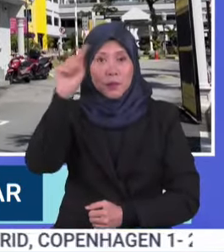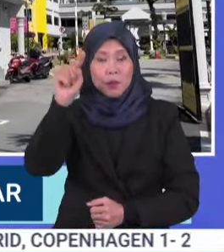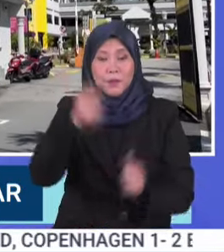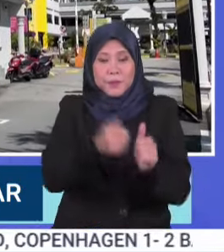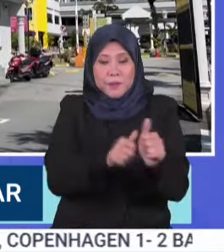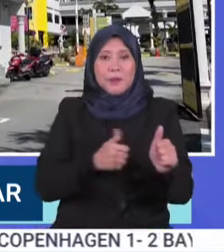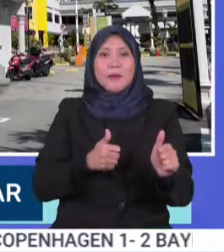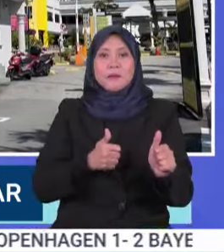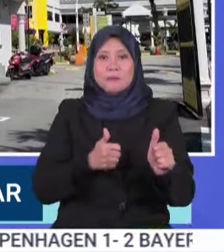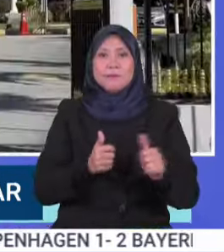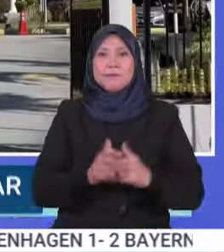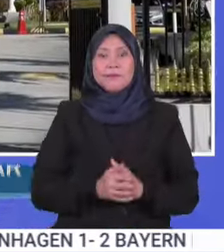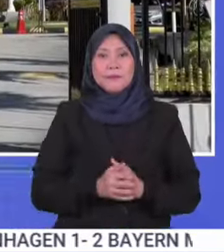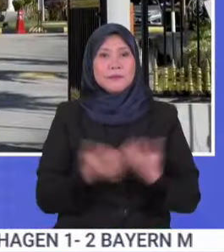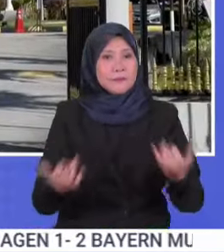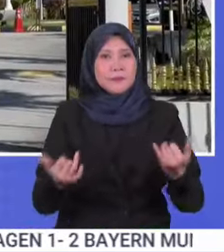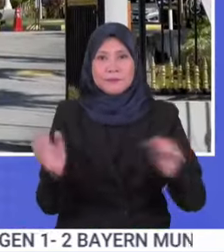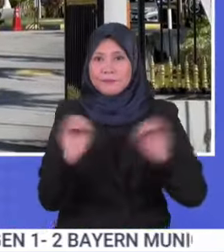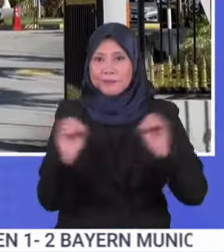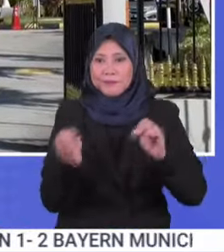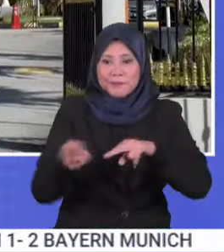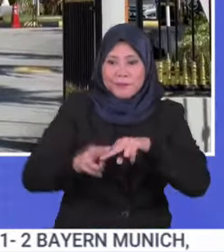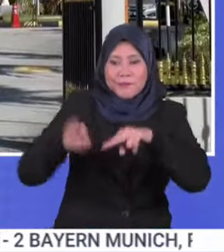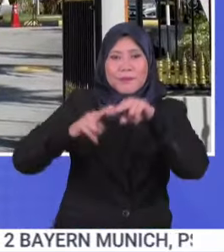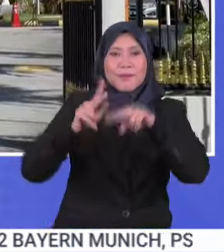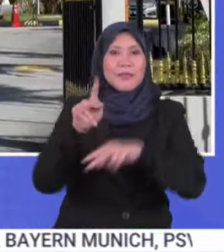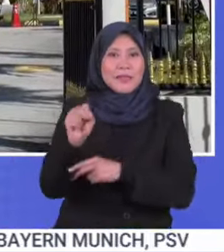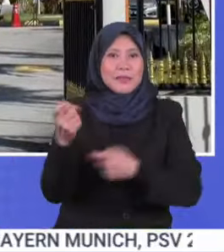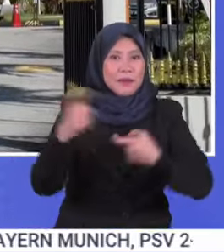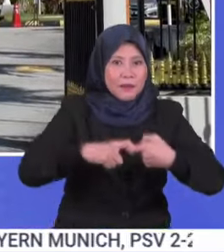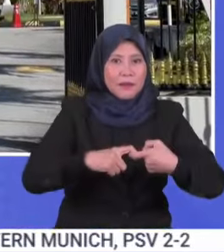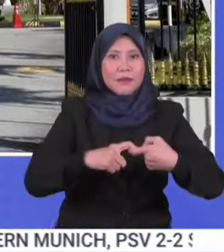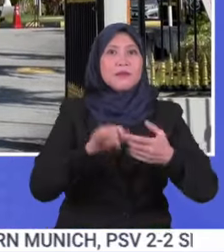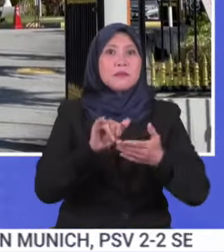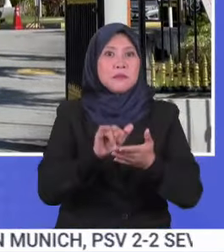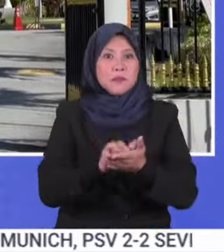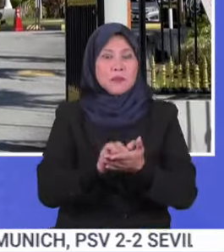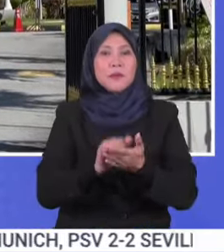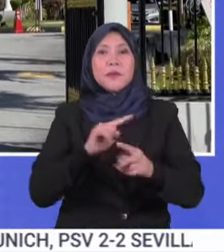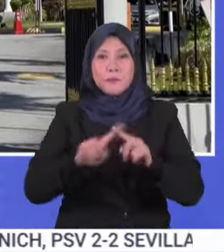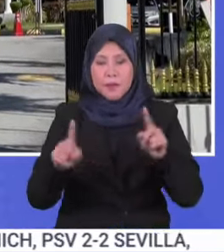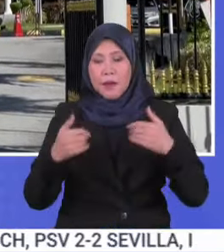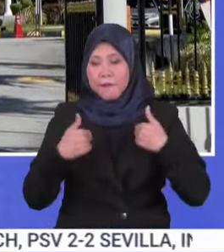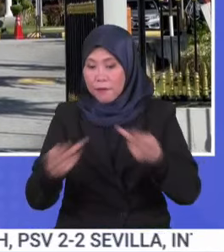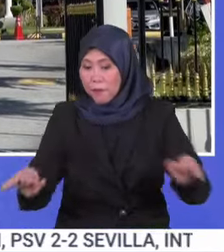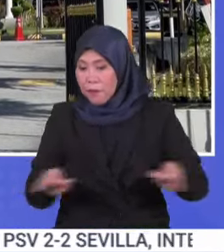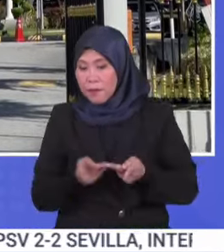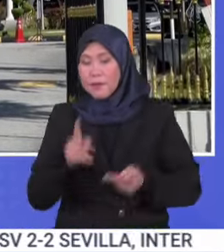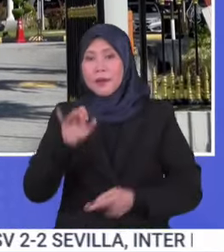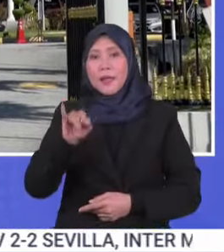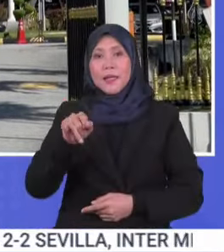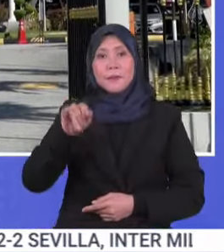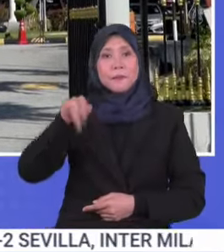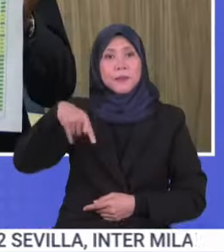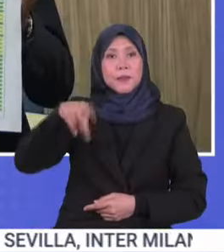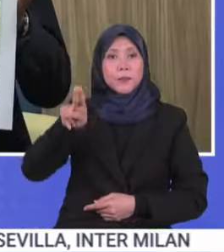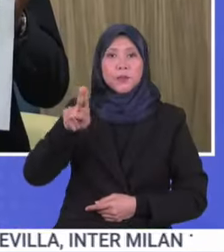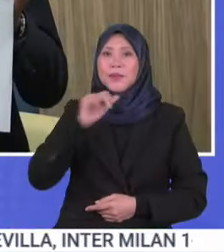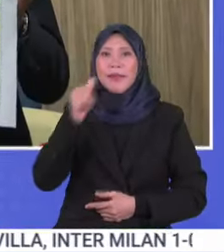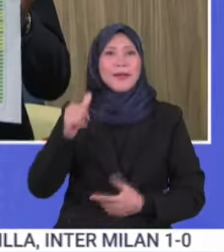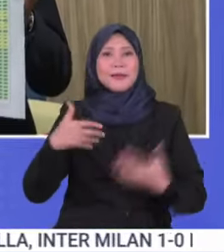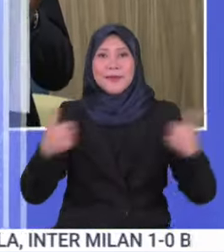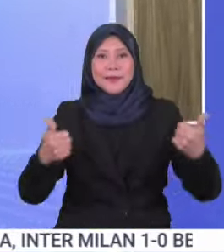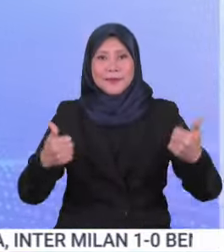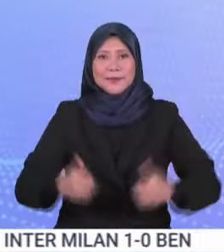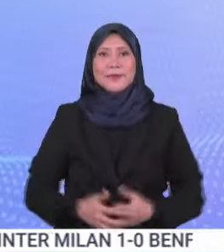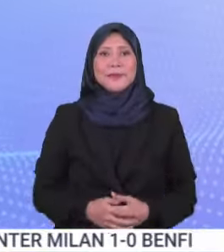langkah pencegahan. Setakat ini tiada peningkatan kes melibatkan isu berkenaan biarpun terdapat kawasan yang catat IPU tidak sihat.